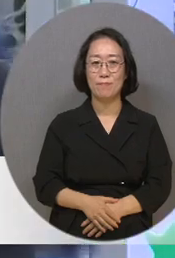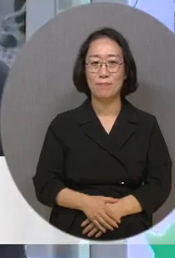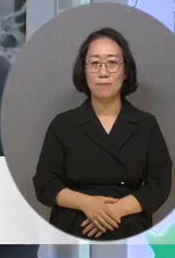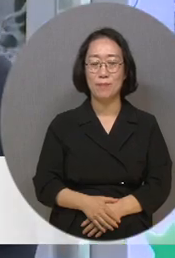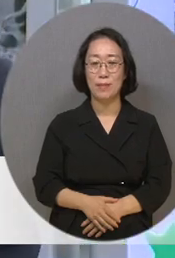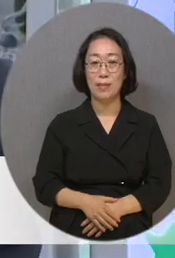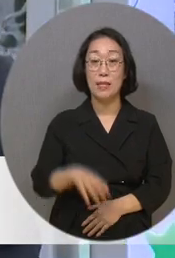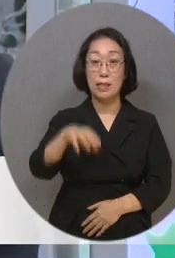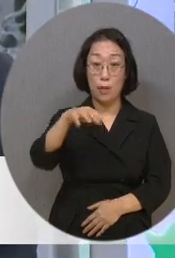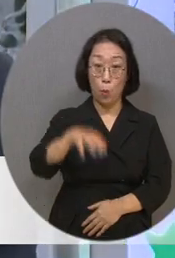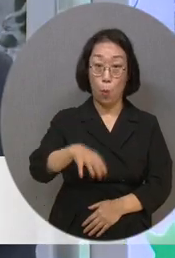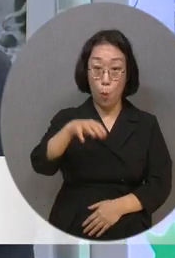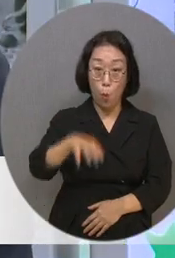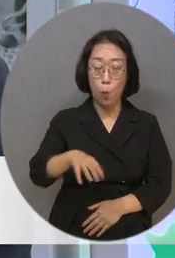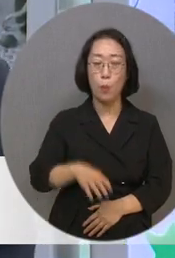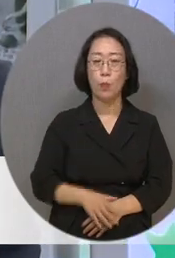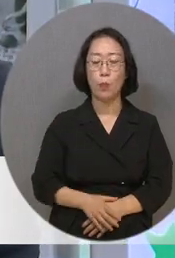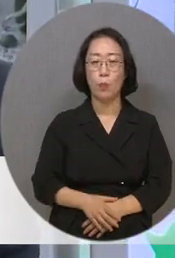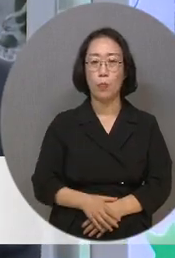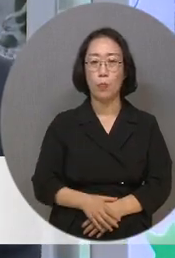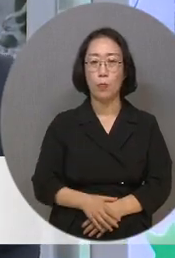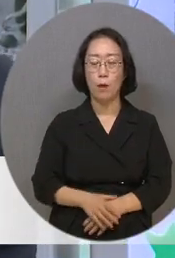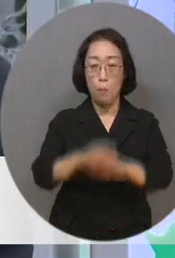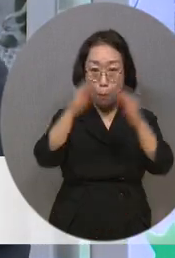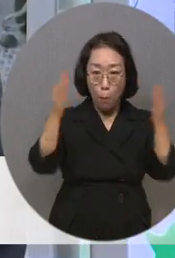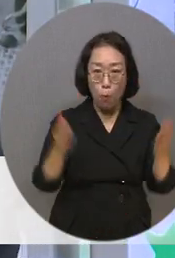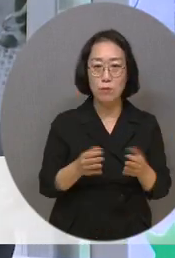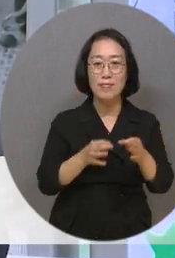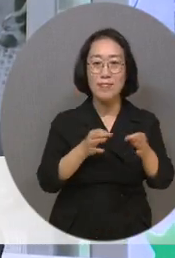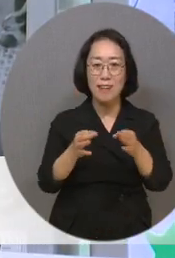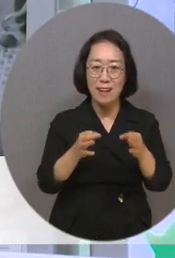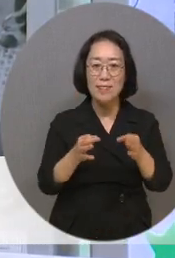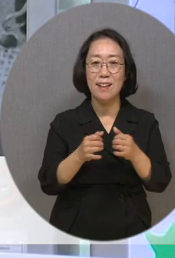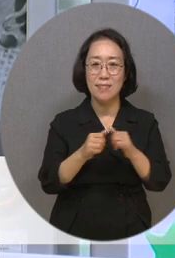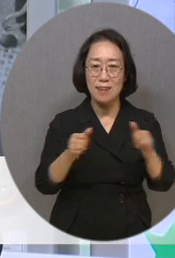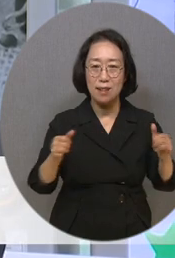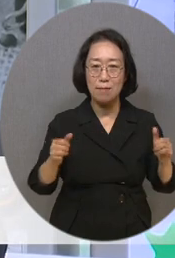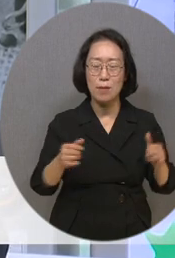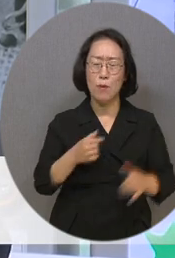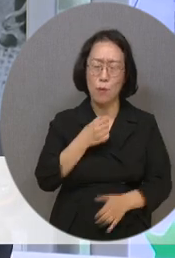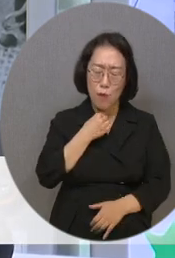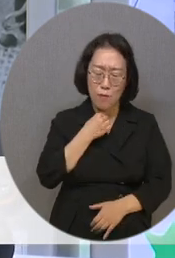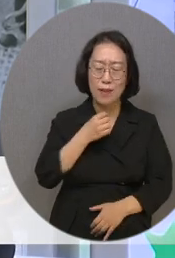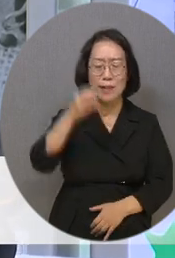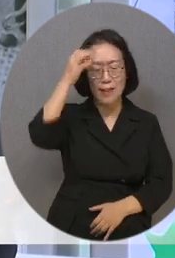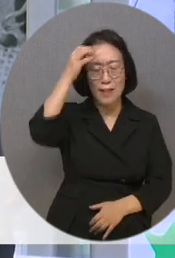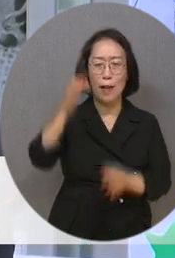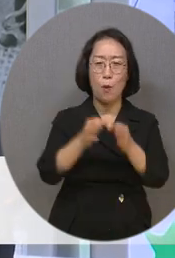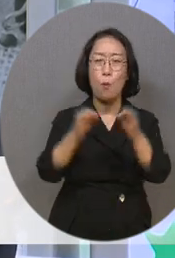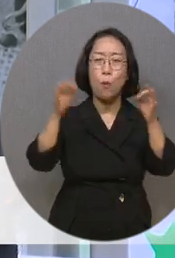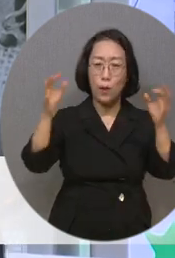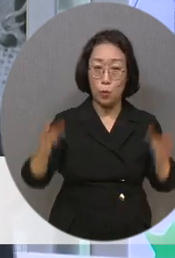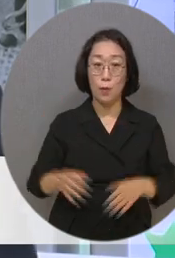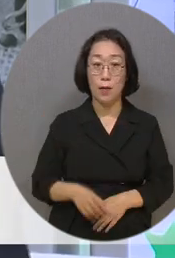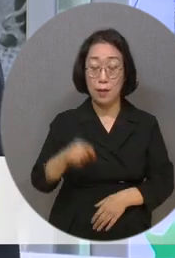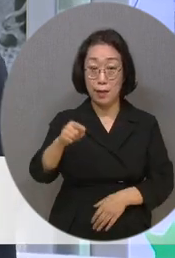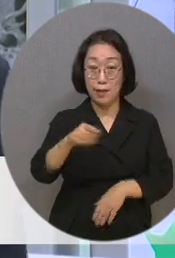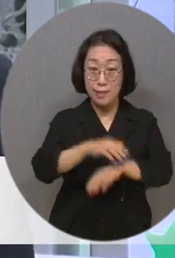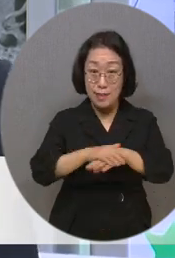전라남도 동부 지역의 모든 상공인들의 오랜 숙원 사업이었습니다. 이 숙원 사업을